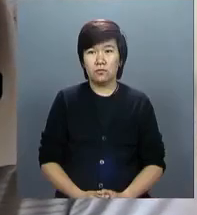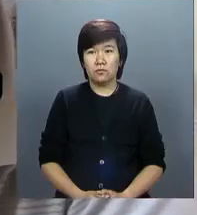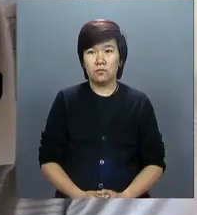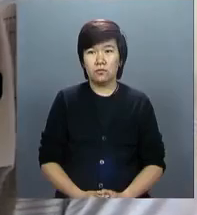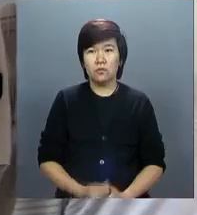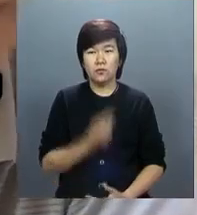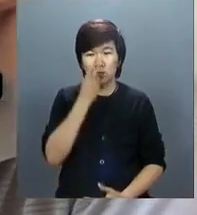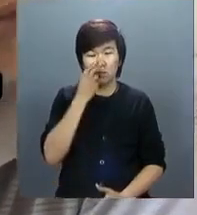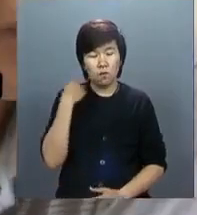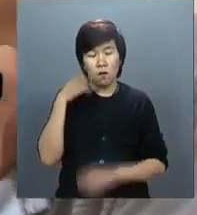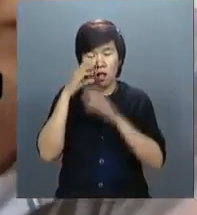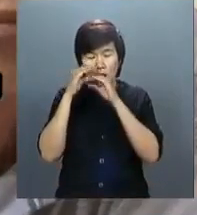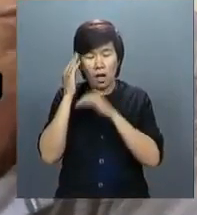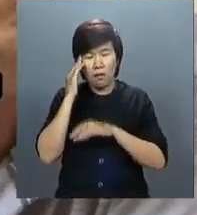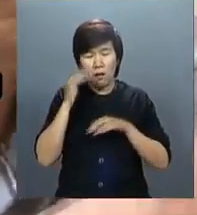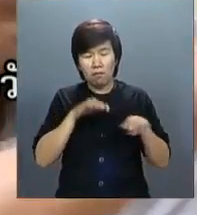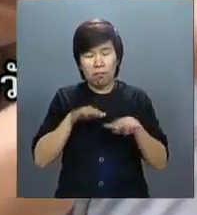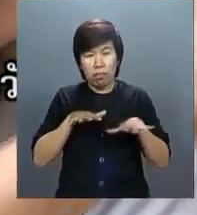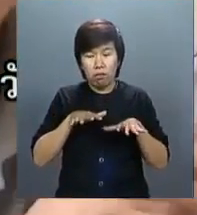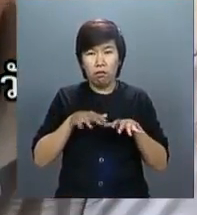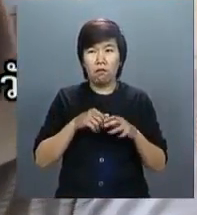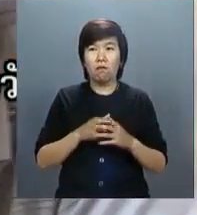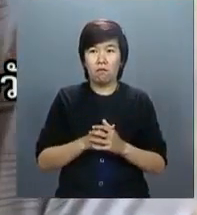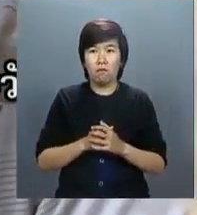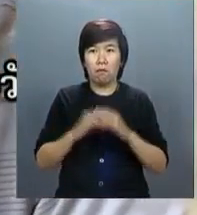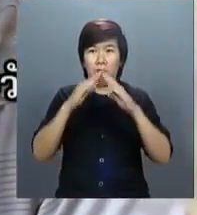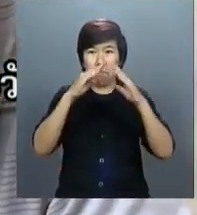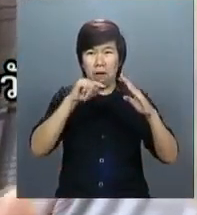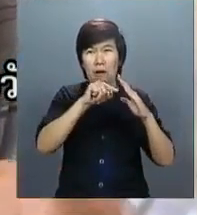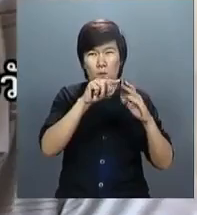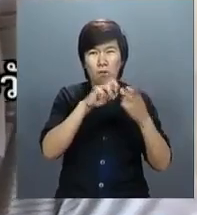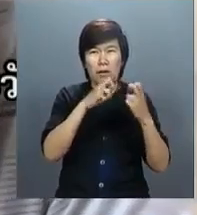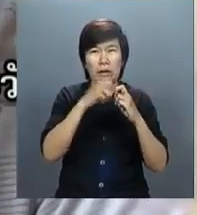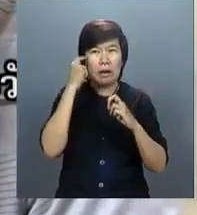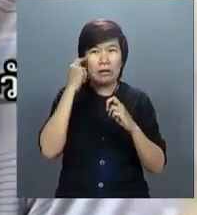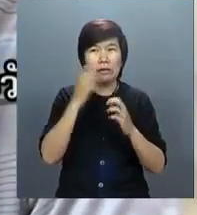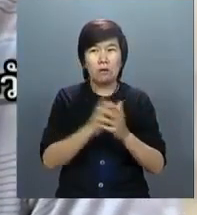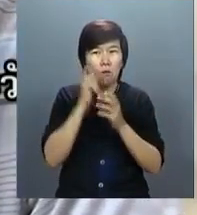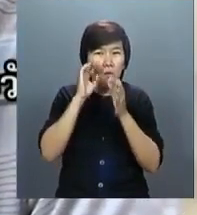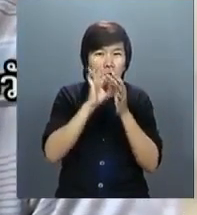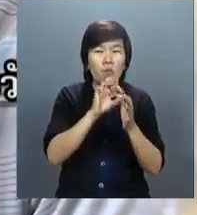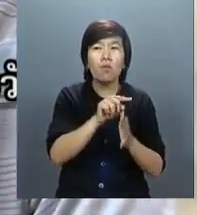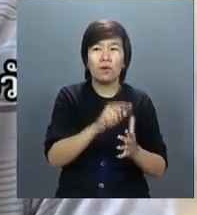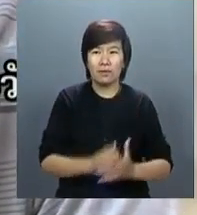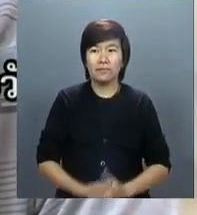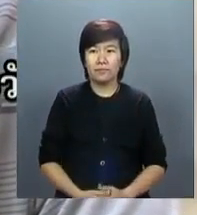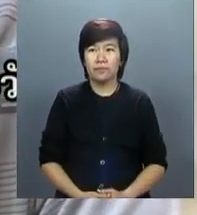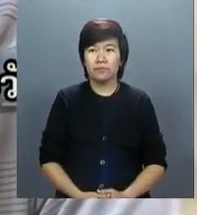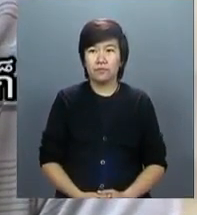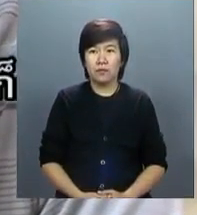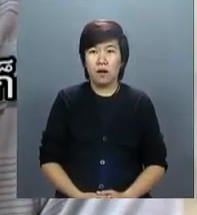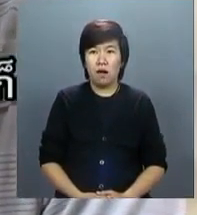องที่กำลังรับไปหมดครับแผ่นดินไหวปุ๊บบ้านฝ่าอย่างหงครั้งเขาก็มือซื้อนั่นจ้าเราหงอกต้